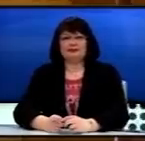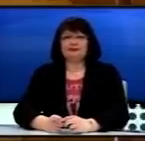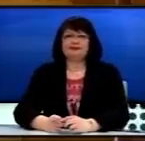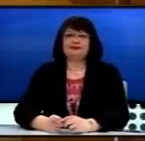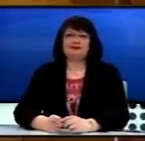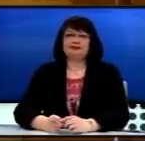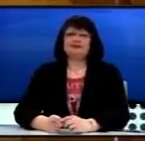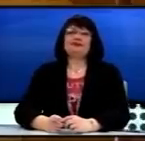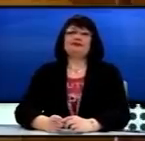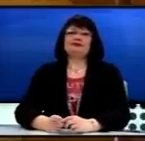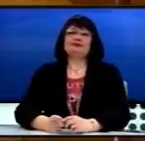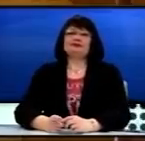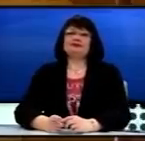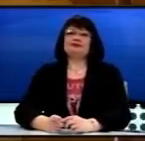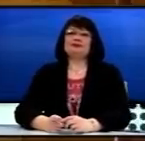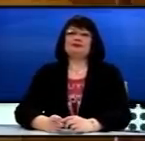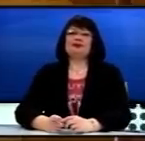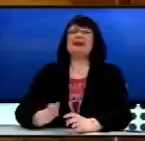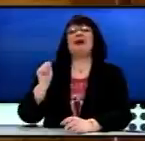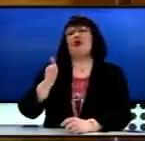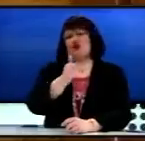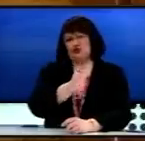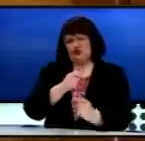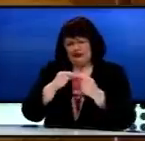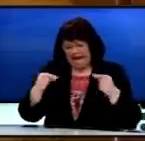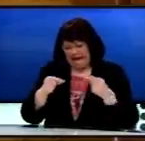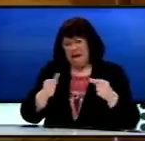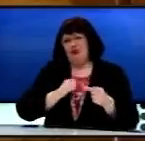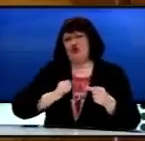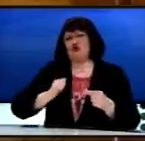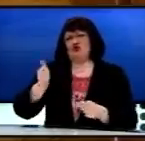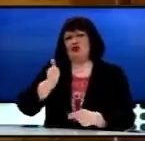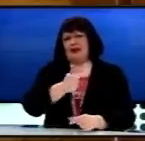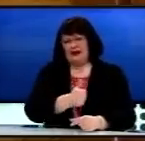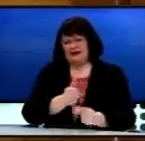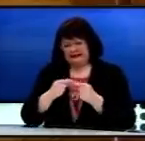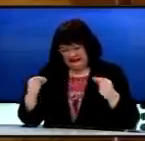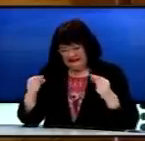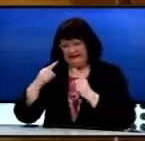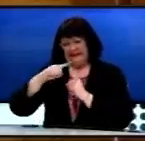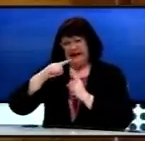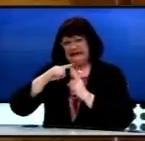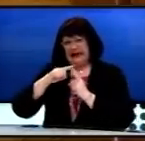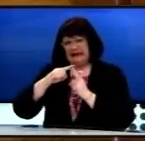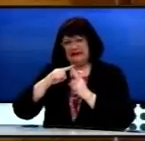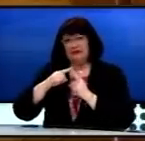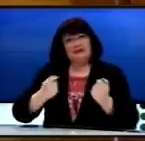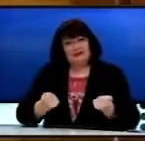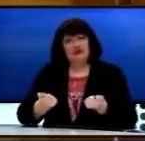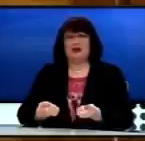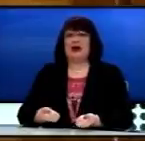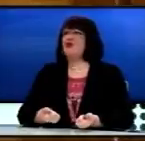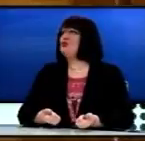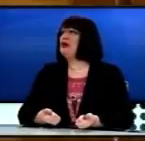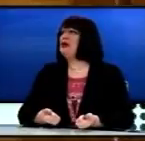Και να τοποθετηθούμε ξεκάθαρα. Με τα self-test. Λοιπόν, και να τοποθετηθούμε ξεκάθαρα για το ζήτημα αυτό. Αυτό ακριβώς κάνουμε.